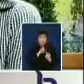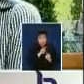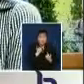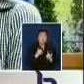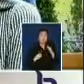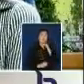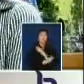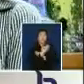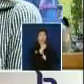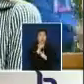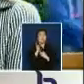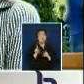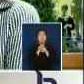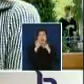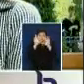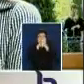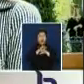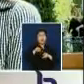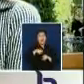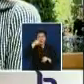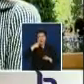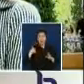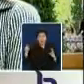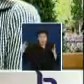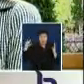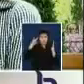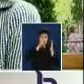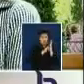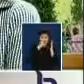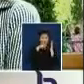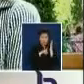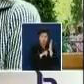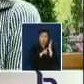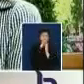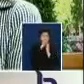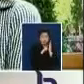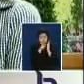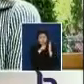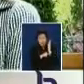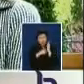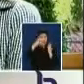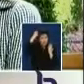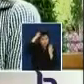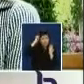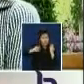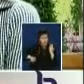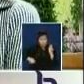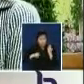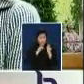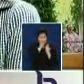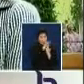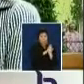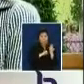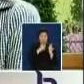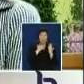ป็นจุดที่เรียกว่าเป็นประตูสู่อาเซียนด้วยอันนี้ก็เป็นโอกาสอันหนึ่งที่เราได้ให้กับทางนัก